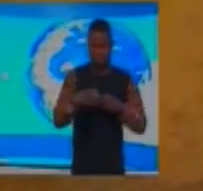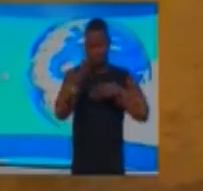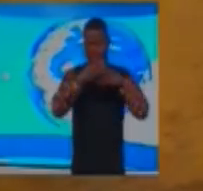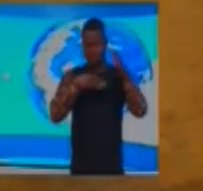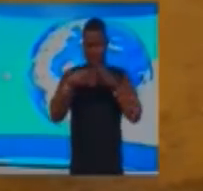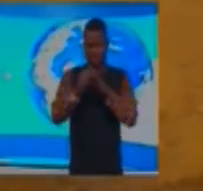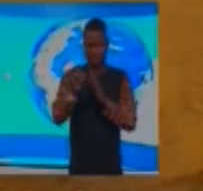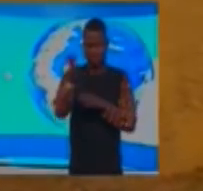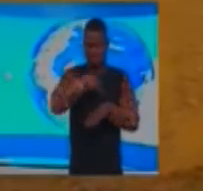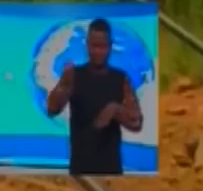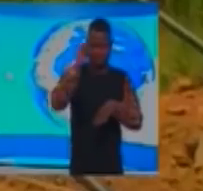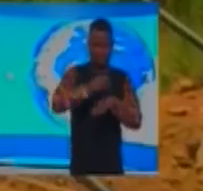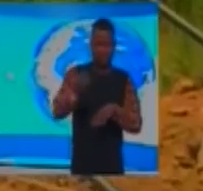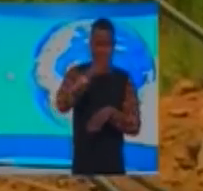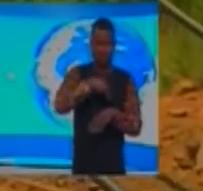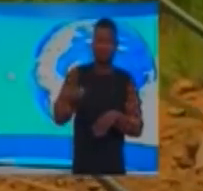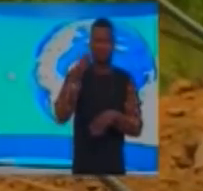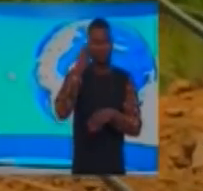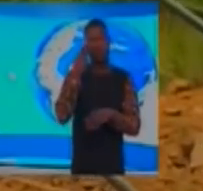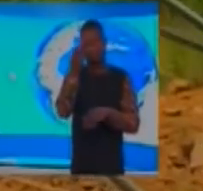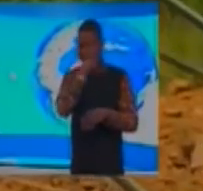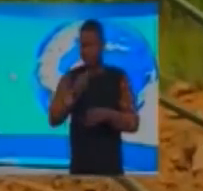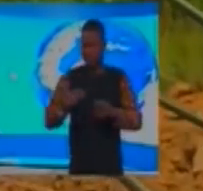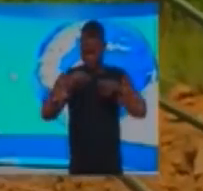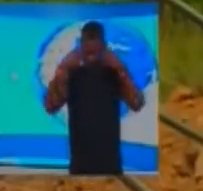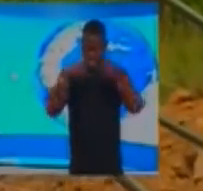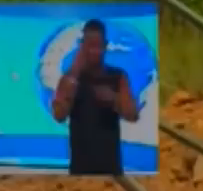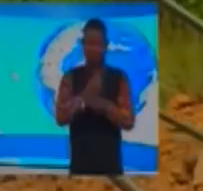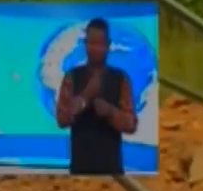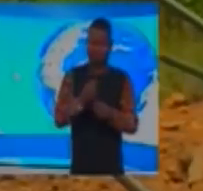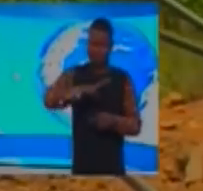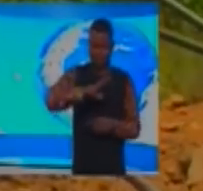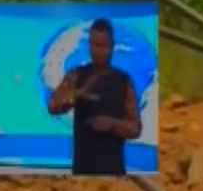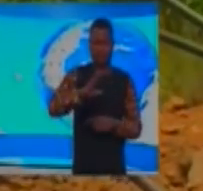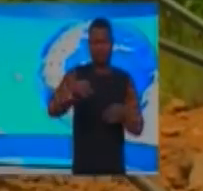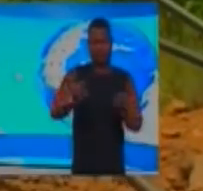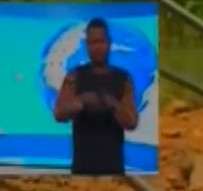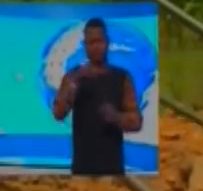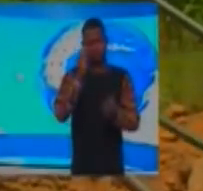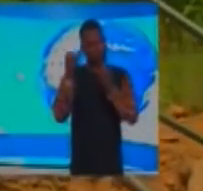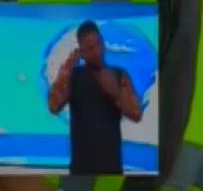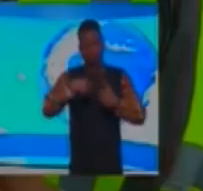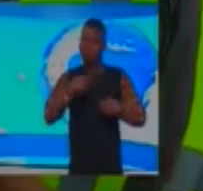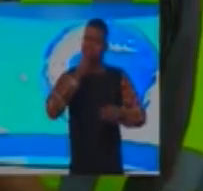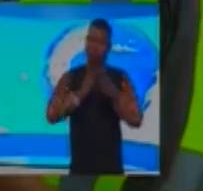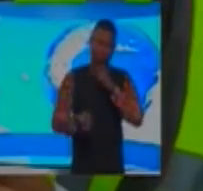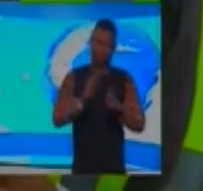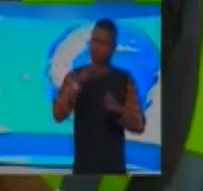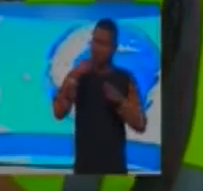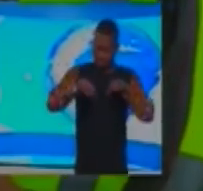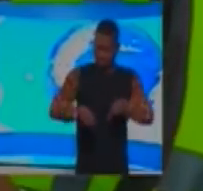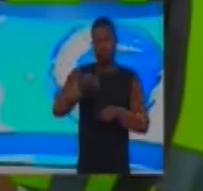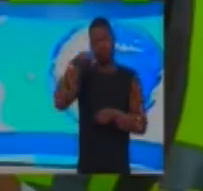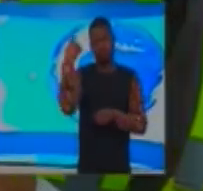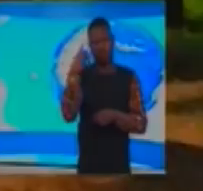de la fibre optique. Au regard de l'avancement des travaux, tout se passe bien, même si des difficultés demeurent. Il y a des champs